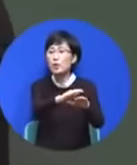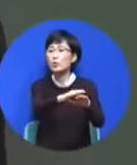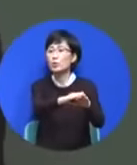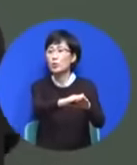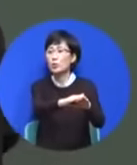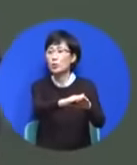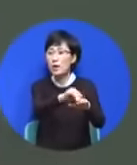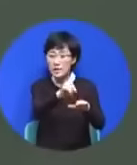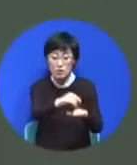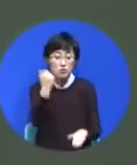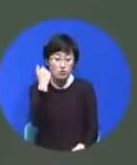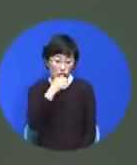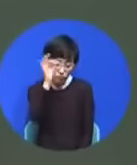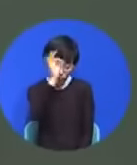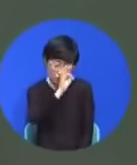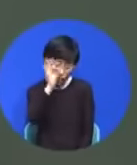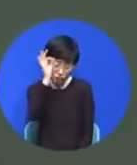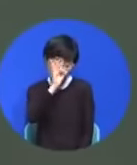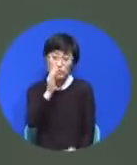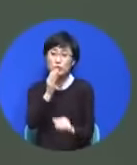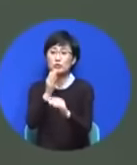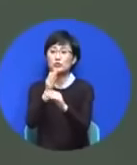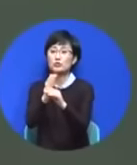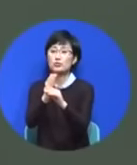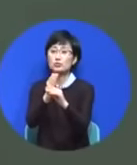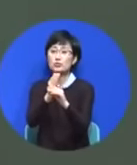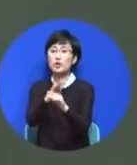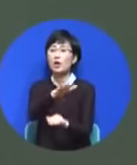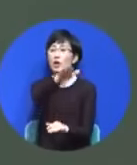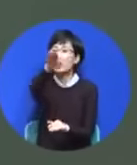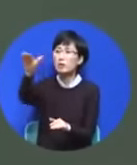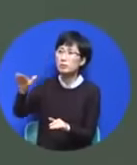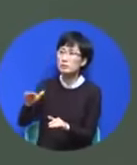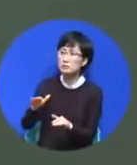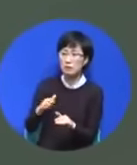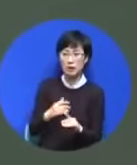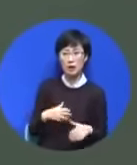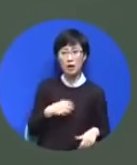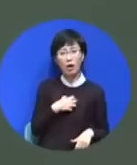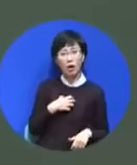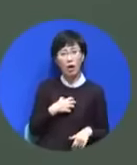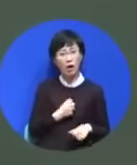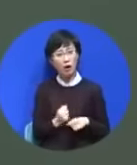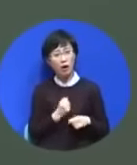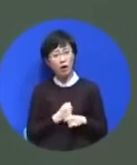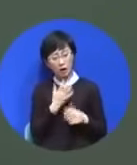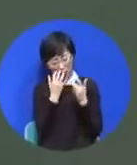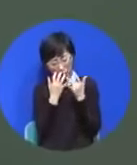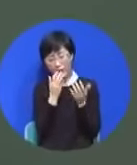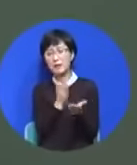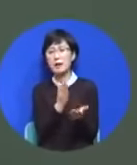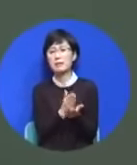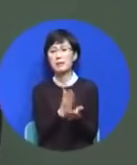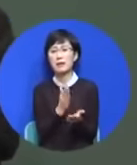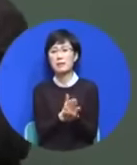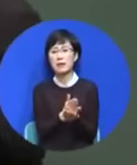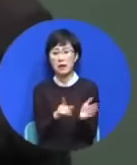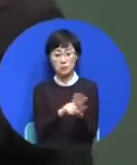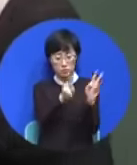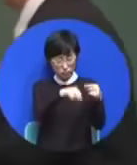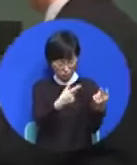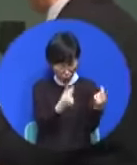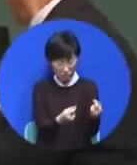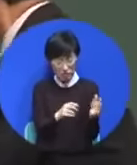계십니다 오늘보다 아무 쓸데없는 걱정할 필요 없습니다 불신 자식이 걱정할 필요